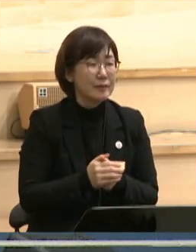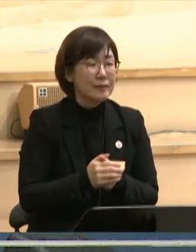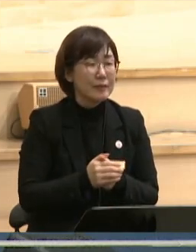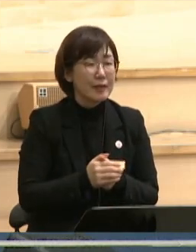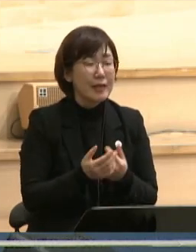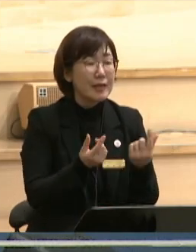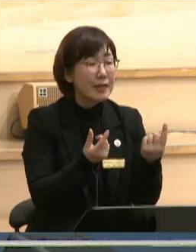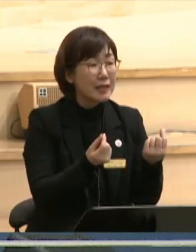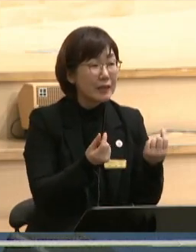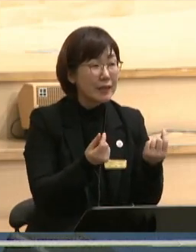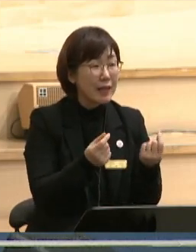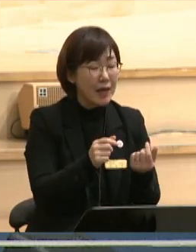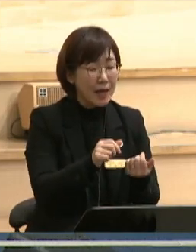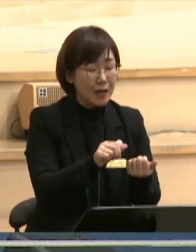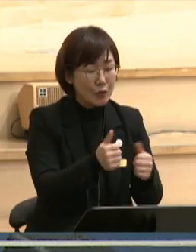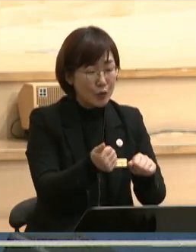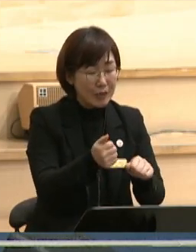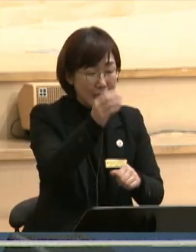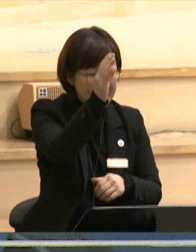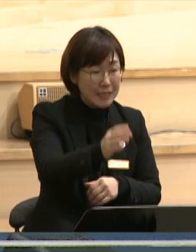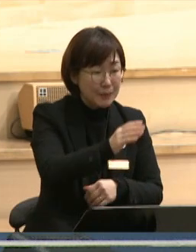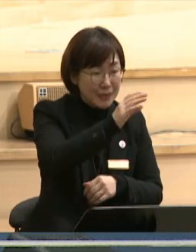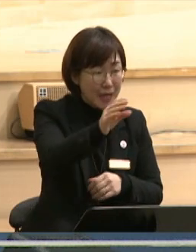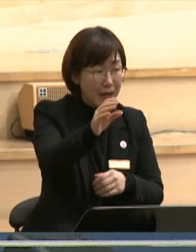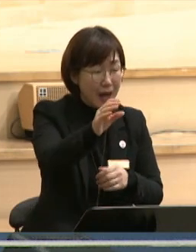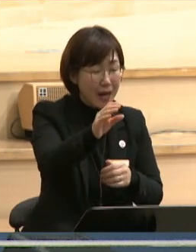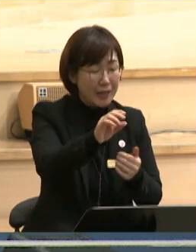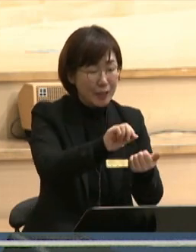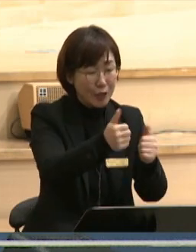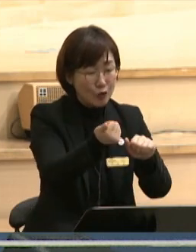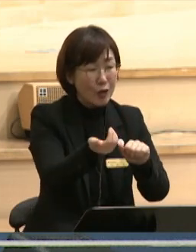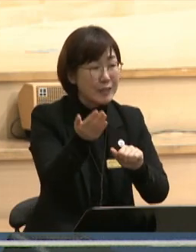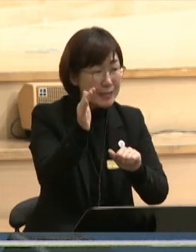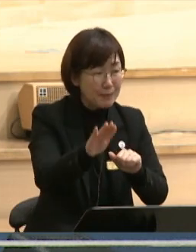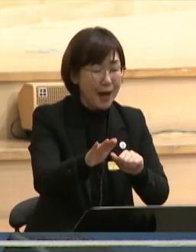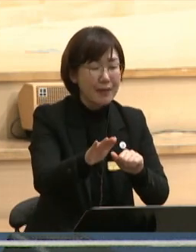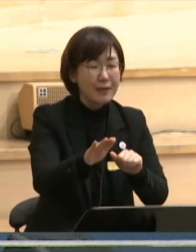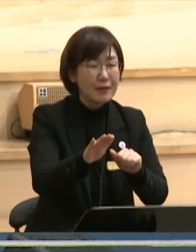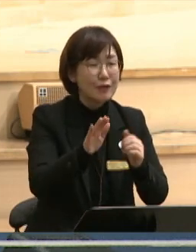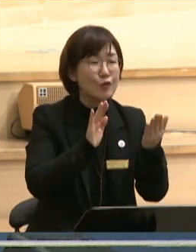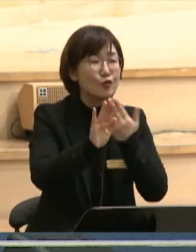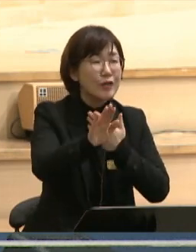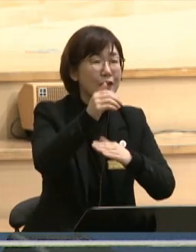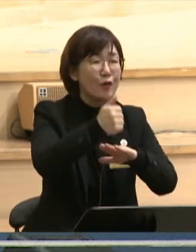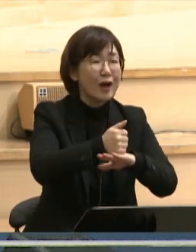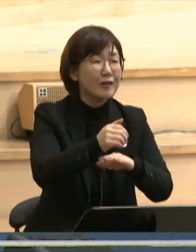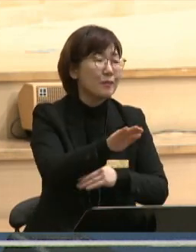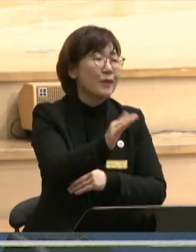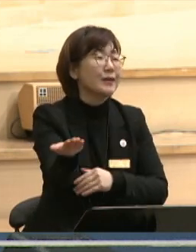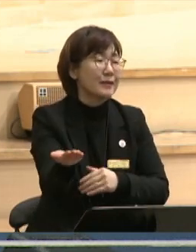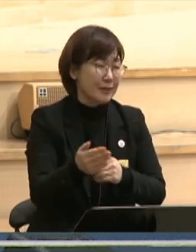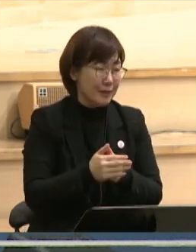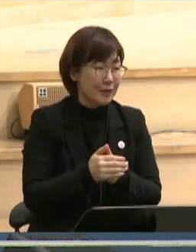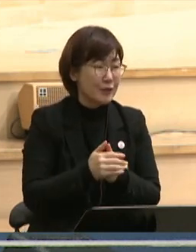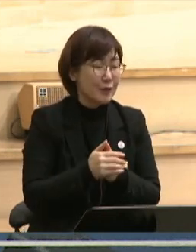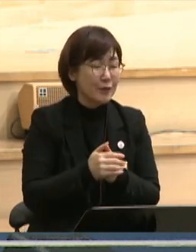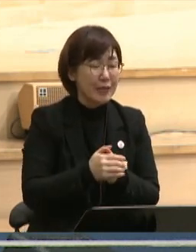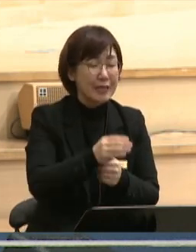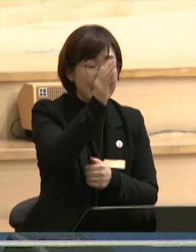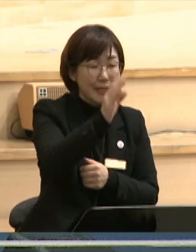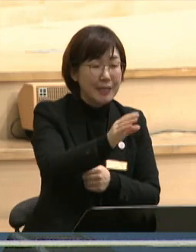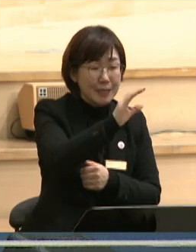그런데 여러분 그렇게 죽은 십자가에서 반전이 일어나기 시작하죠 그 십자가에서